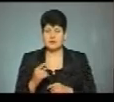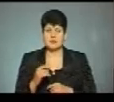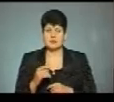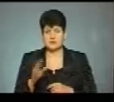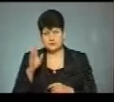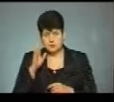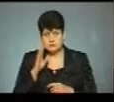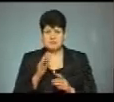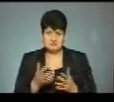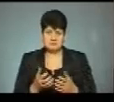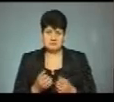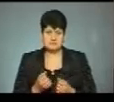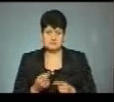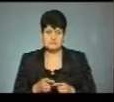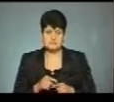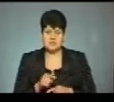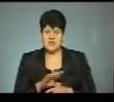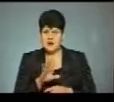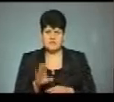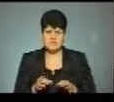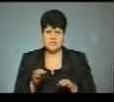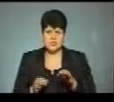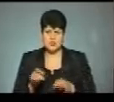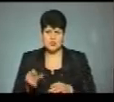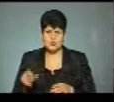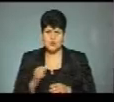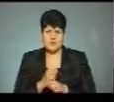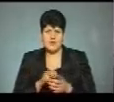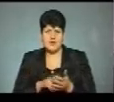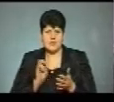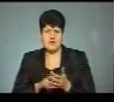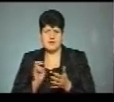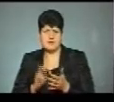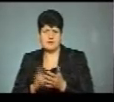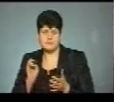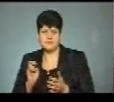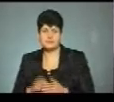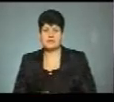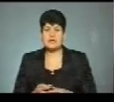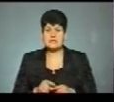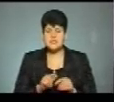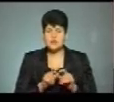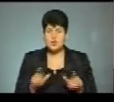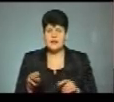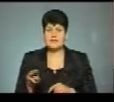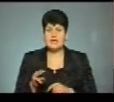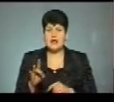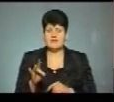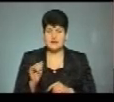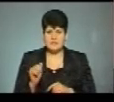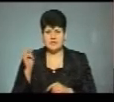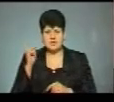що взявся за це, а всі судді робили відводи. Це школа Травневого, де вчився Назарій. Навчальний